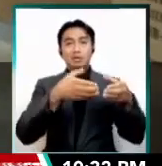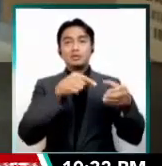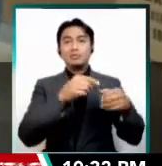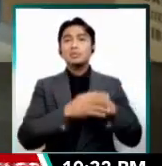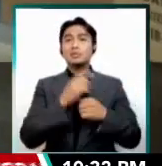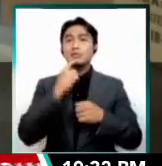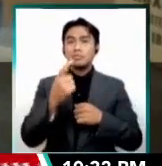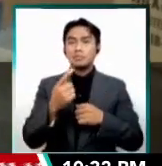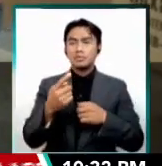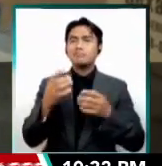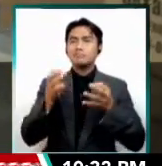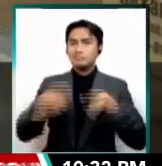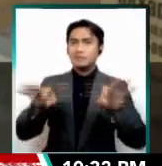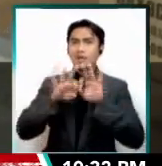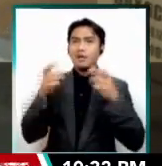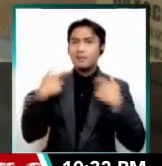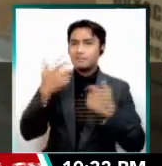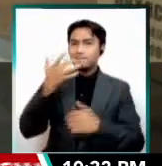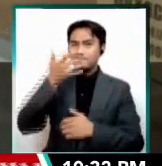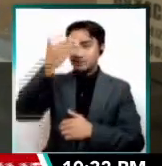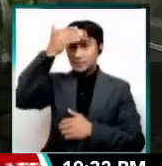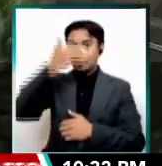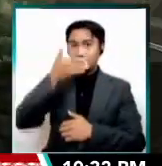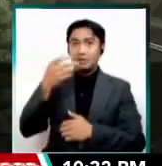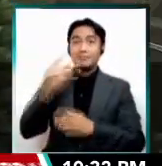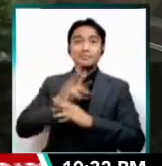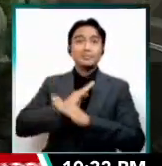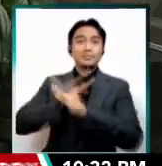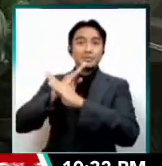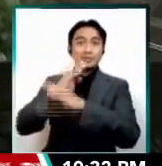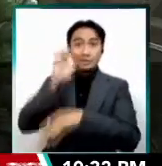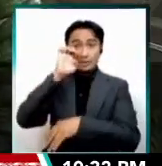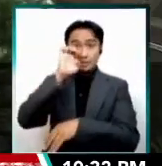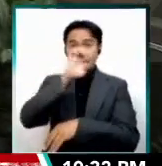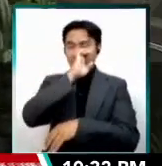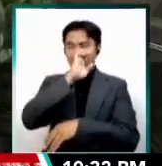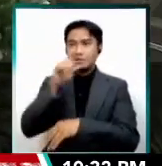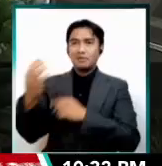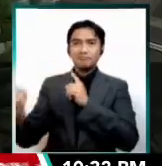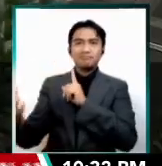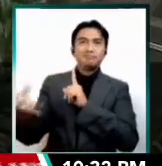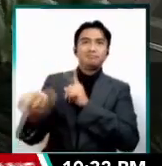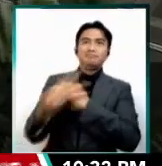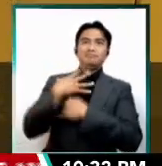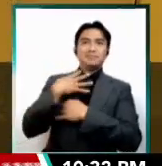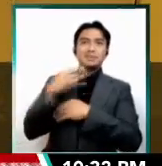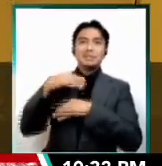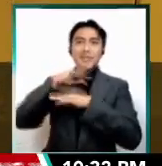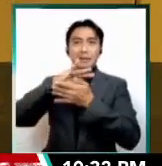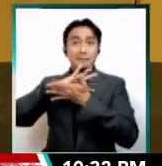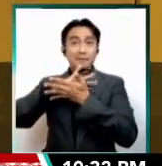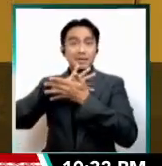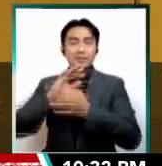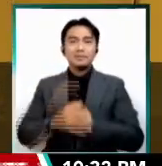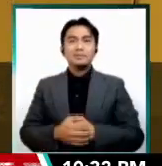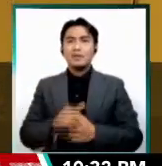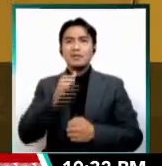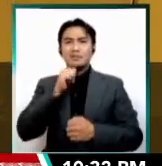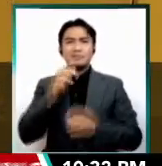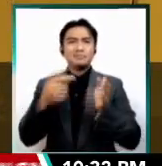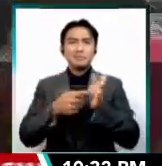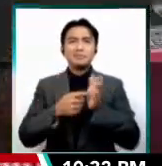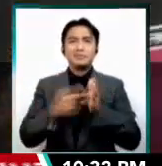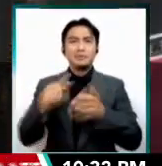ang pagsusuot ng face shield para maproteksyonan ang mata laban sa virus. Hindi na required sa ngayon ang pagsusuot ng face